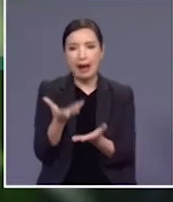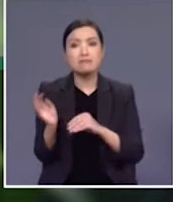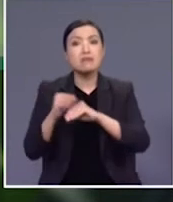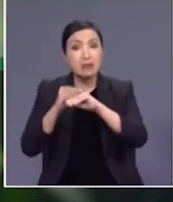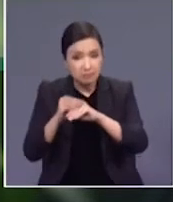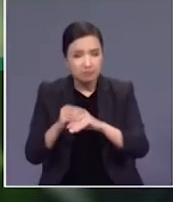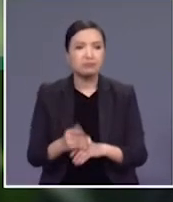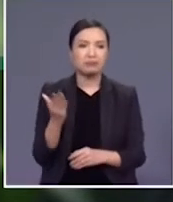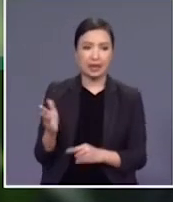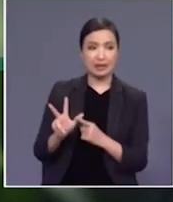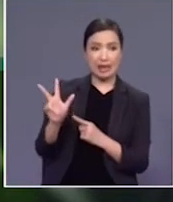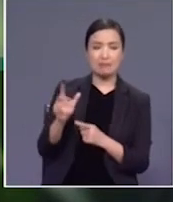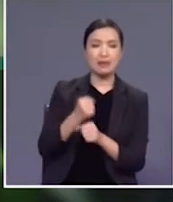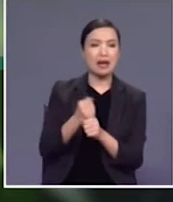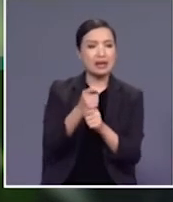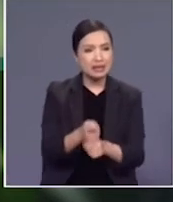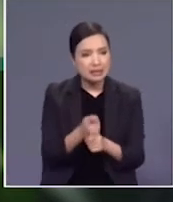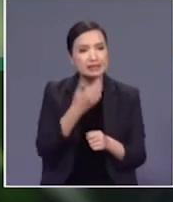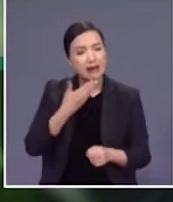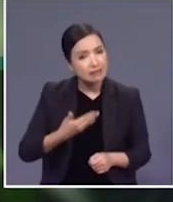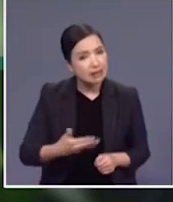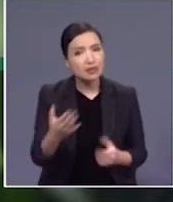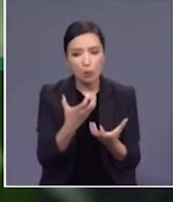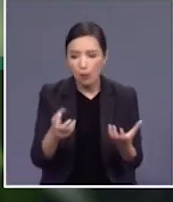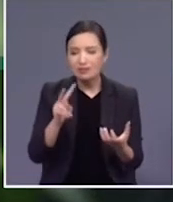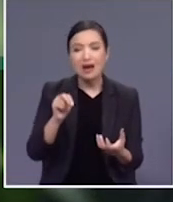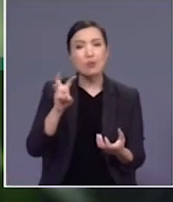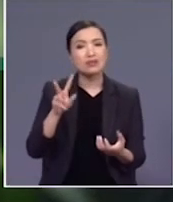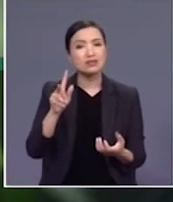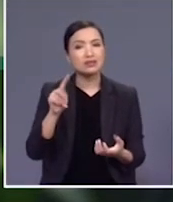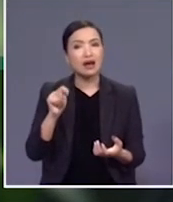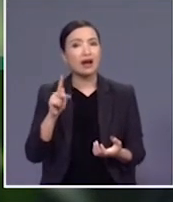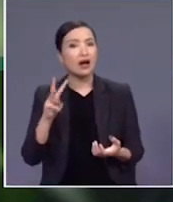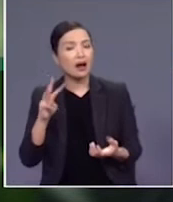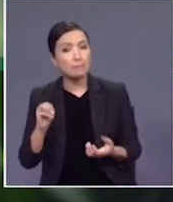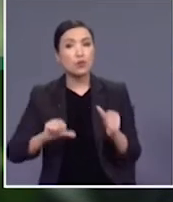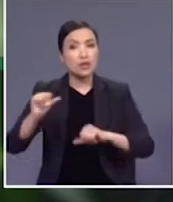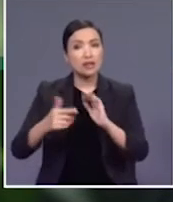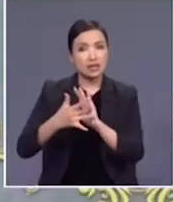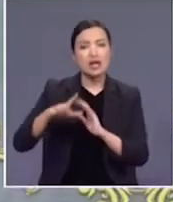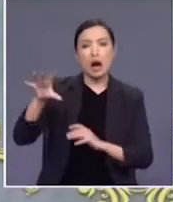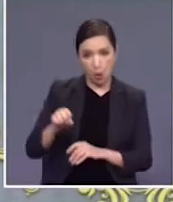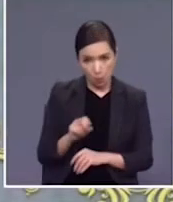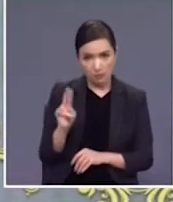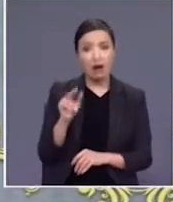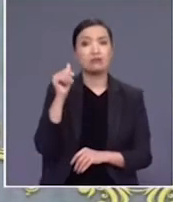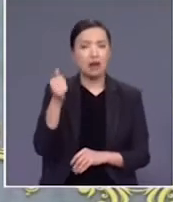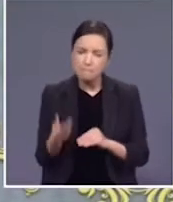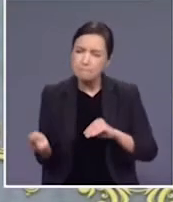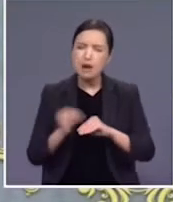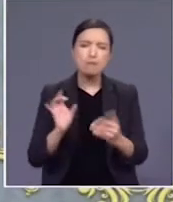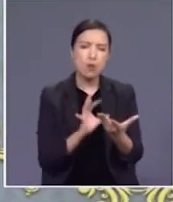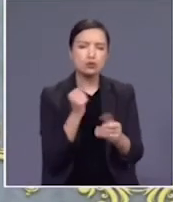ตรนวัตกรรมยั่งยืนโดยการสร้างชุมชนเกษตรนวัตกรรมที่มีความสามารถในการนำวิทยาศาสตร์และเทคโนโลยีมาใช้เพิ่มประสิทธิ